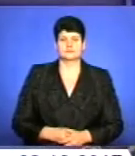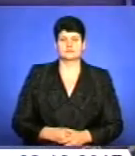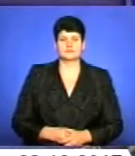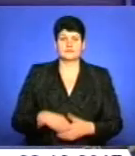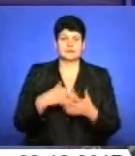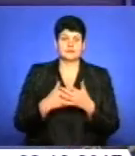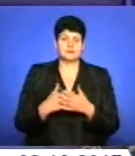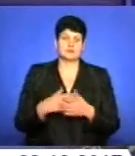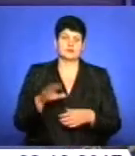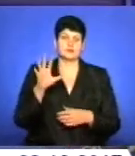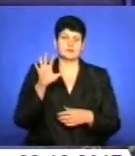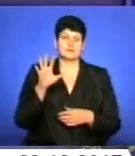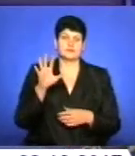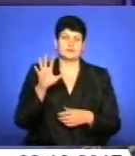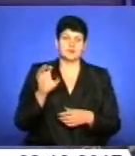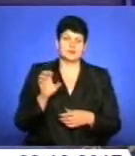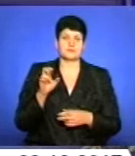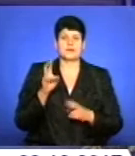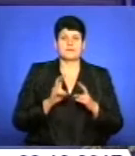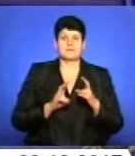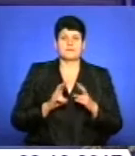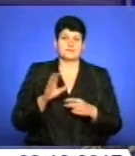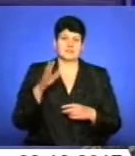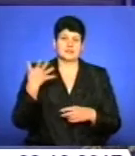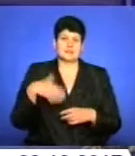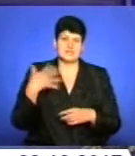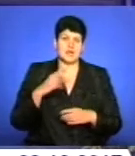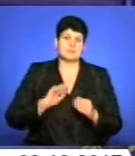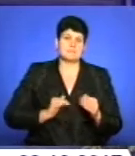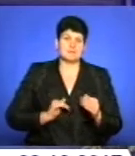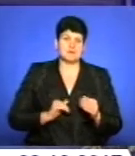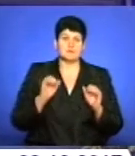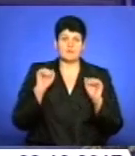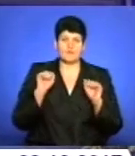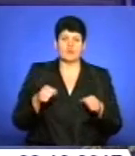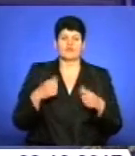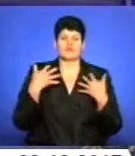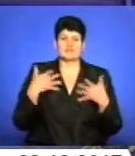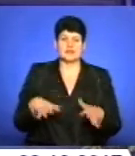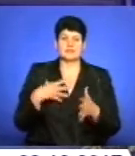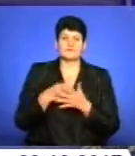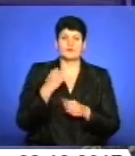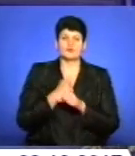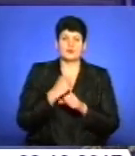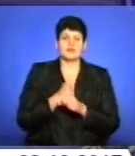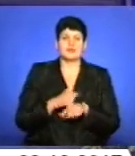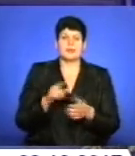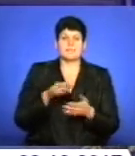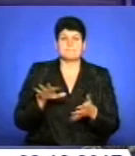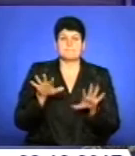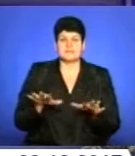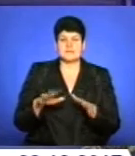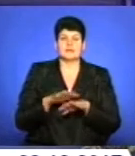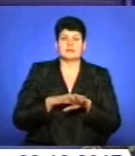Майже півсотні підприємців з ринку «Аляска ТЕР» можуть втратити свої торгові місця. Дирекція Тернопільського міського ринку планує розпочати